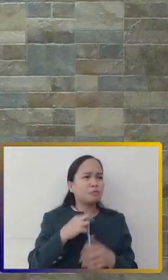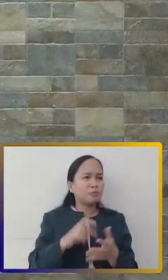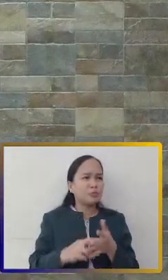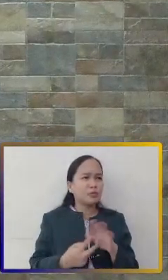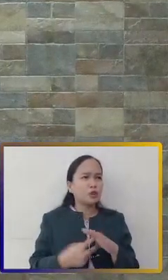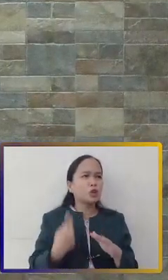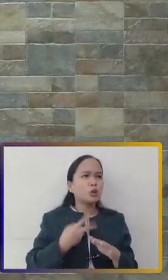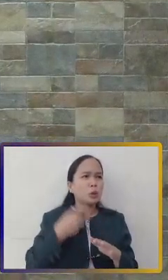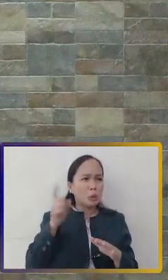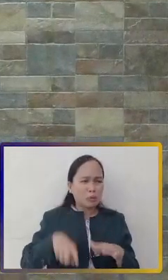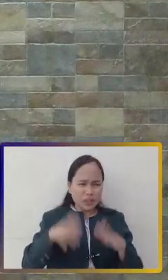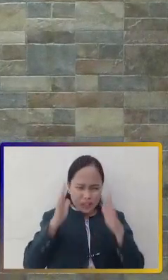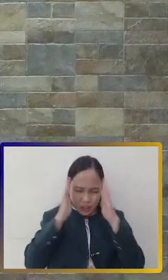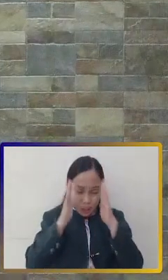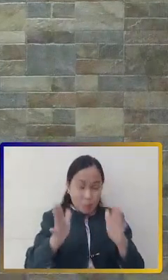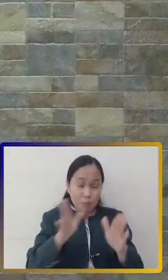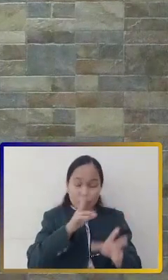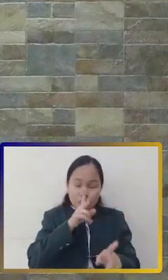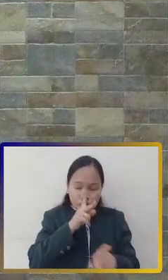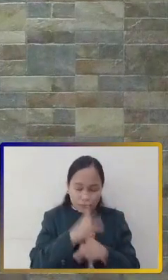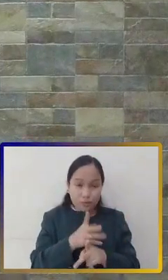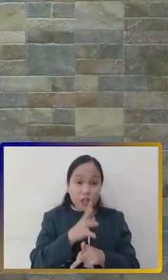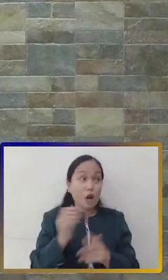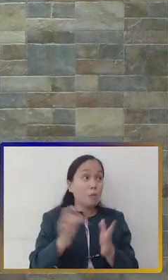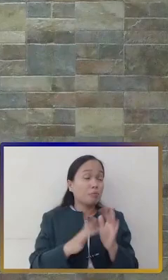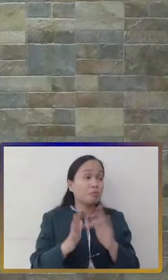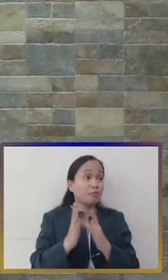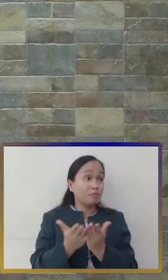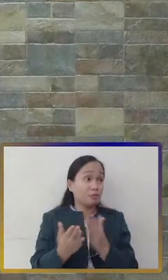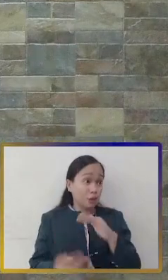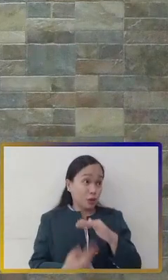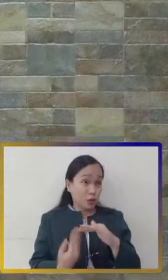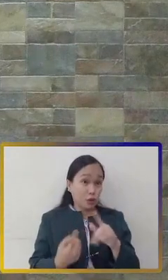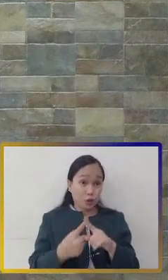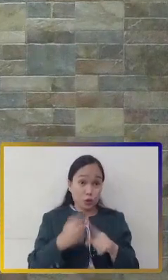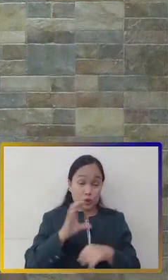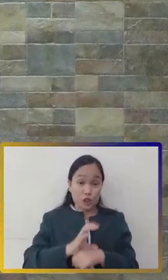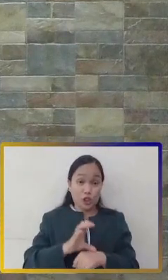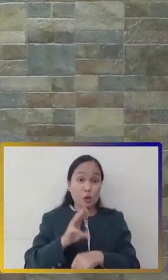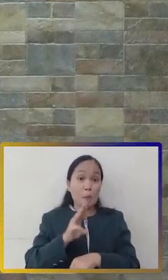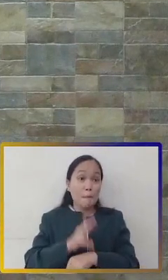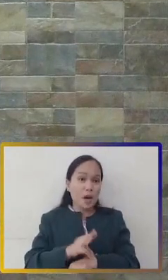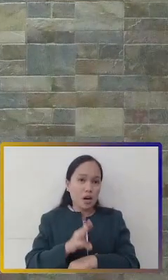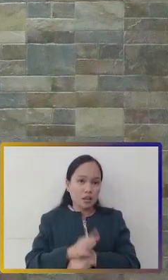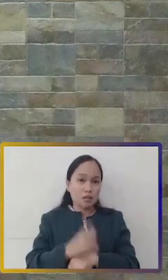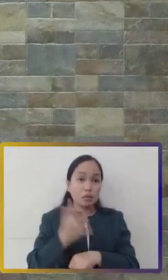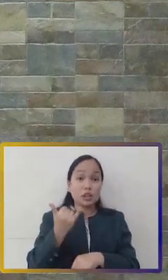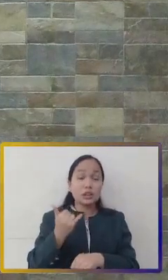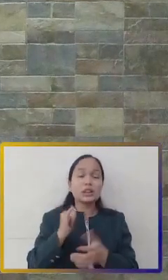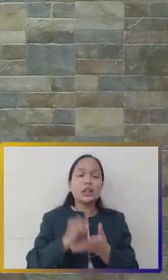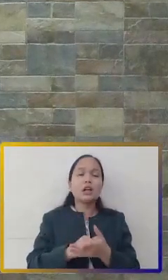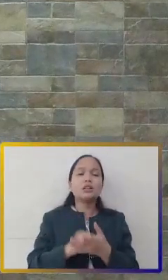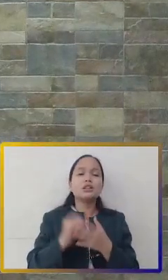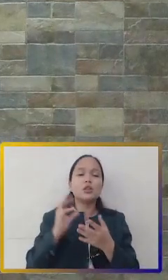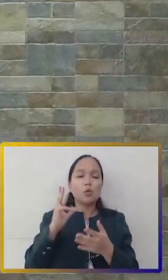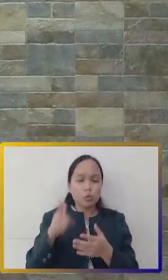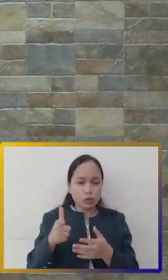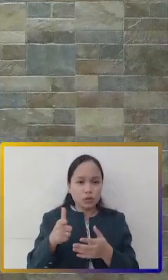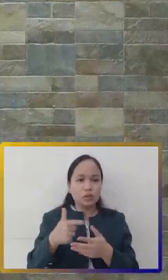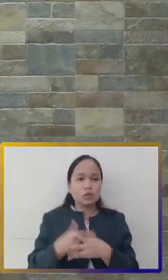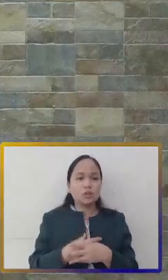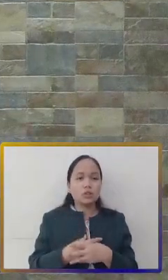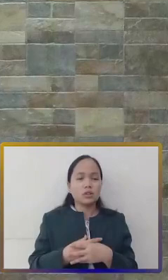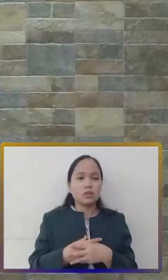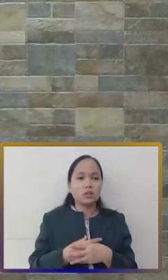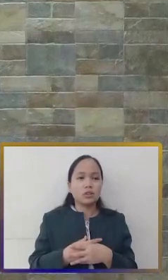pay attention properly and biblically to our church ministries because that will also, pag